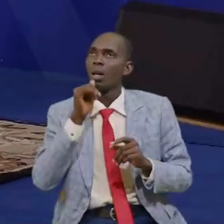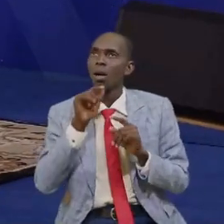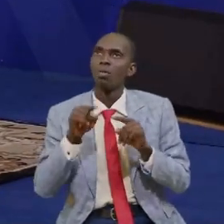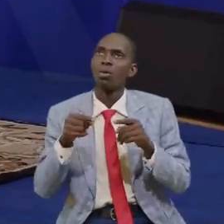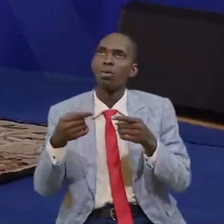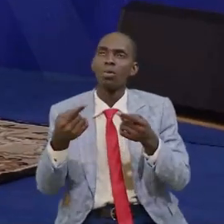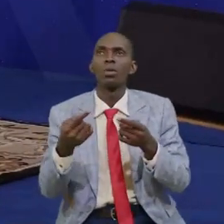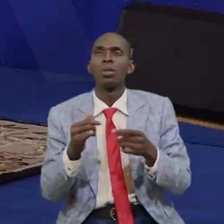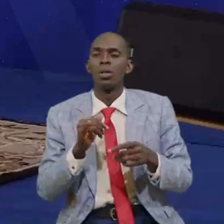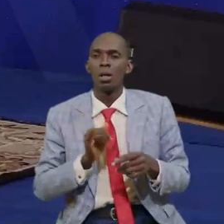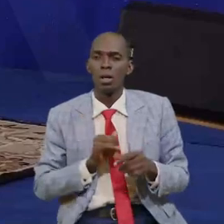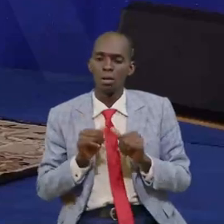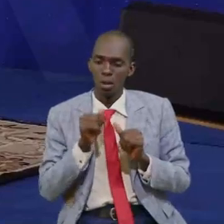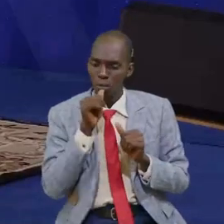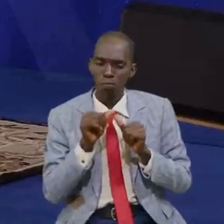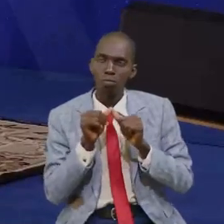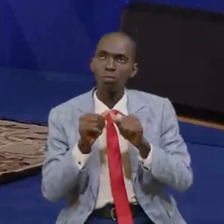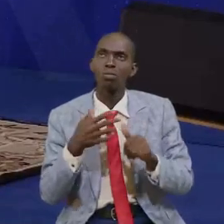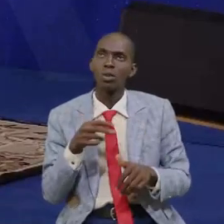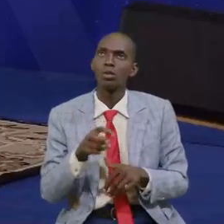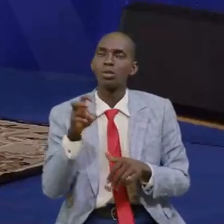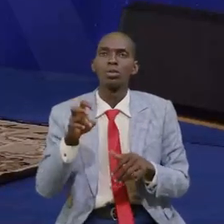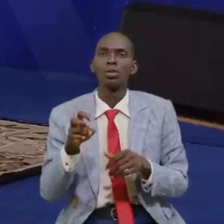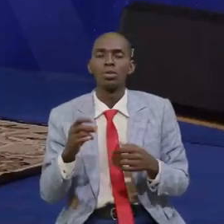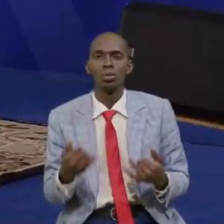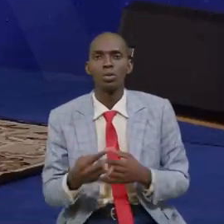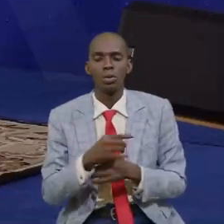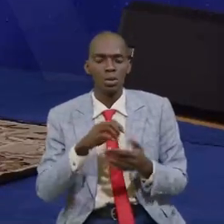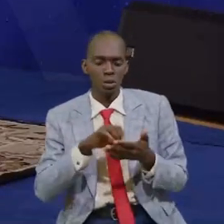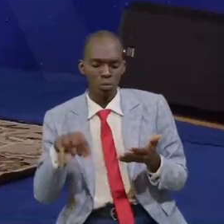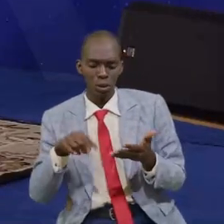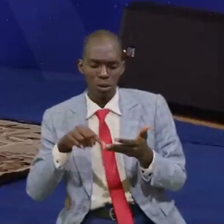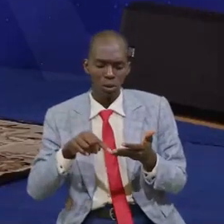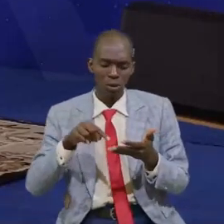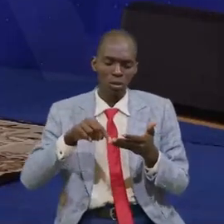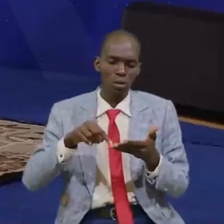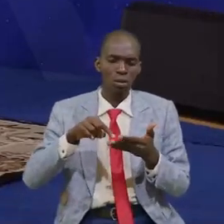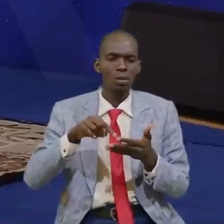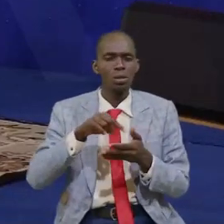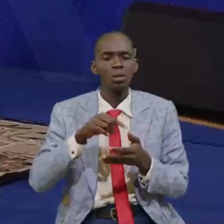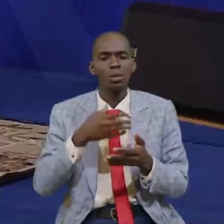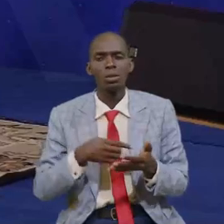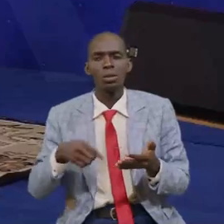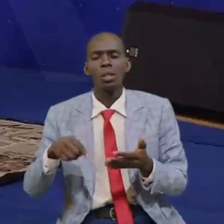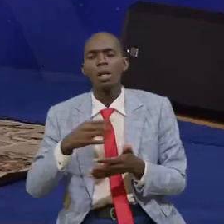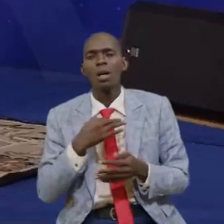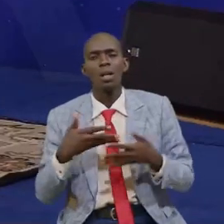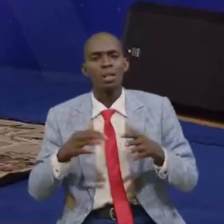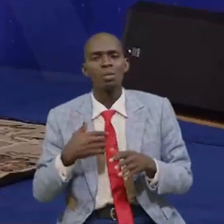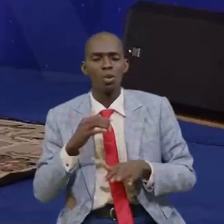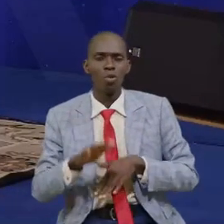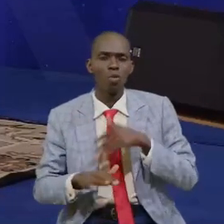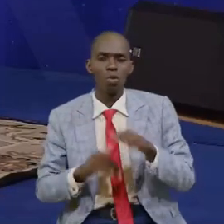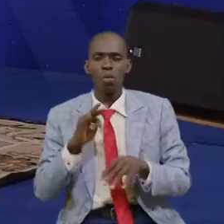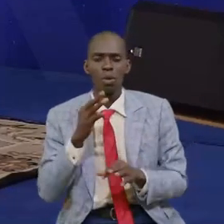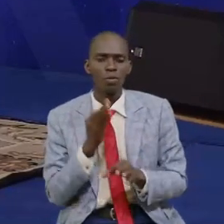je vais continuer mon voyage aujourd'hui. J'enlève ceci, et que je marche par la foi